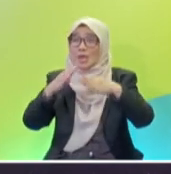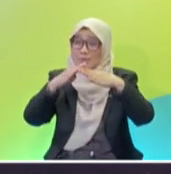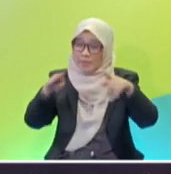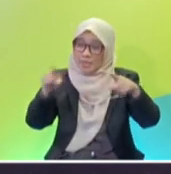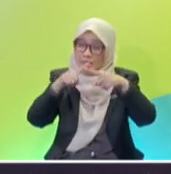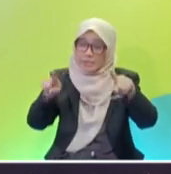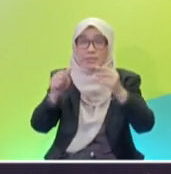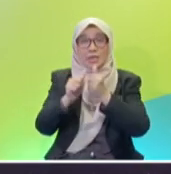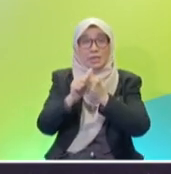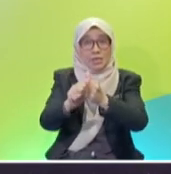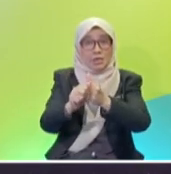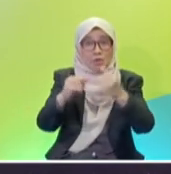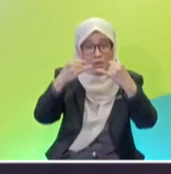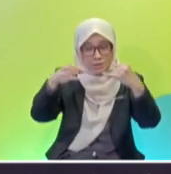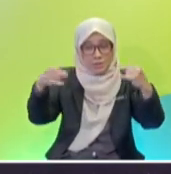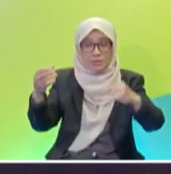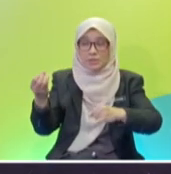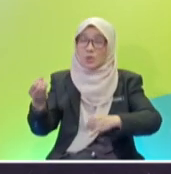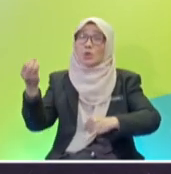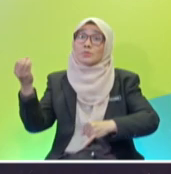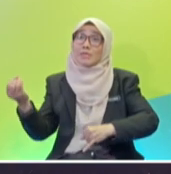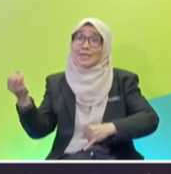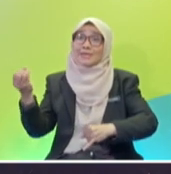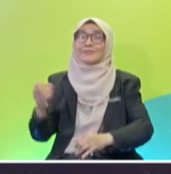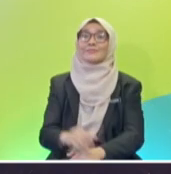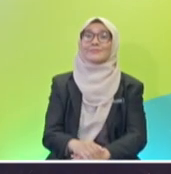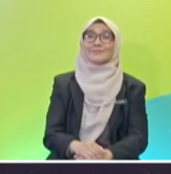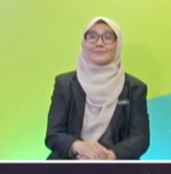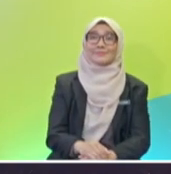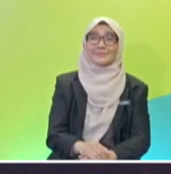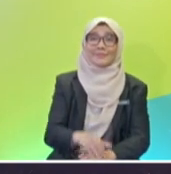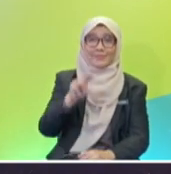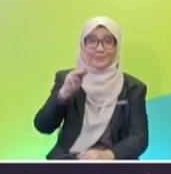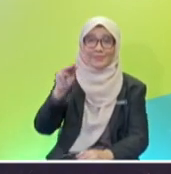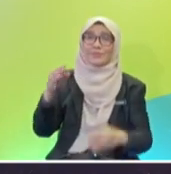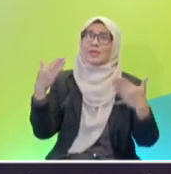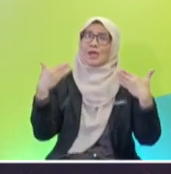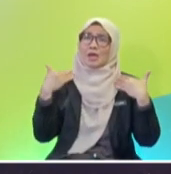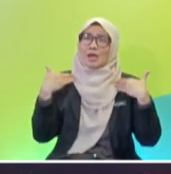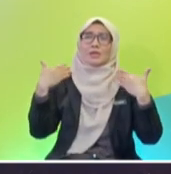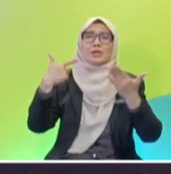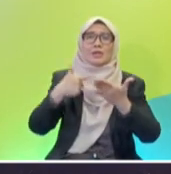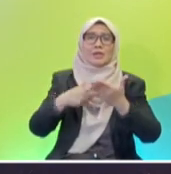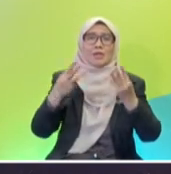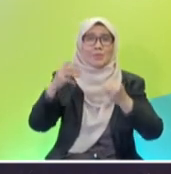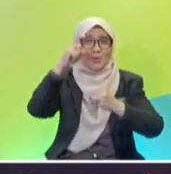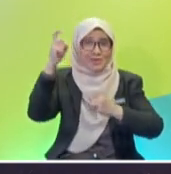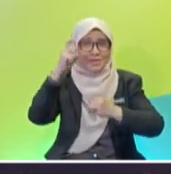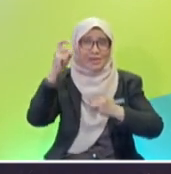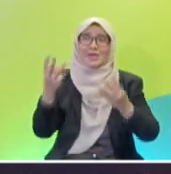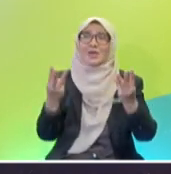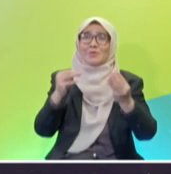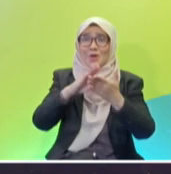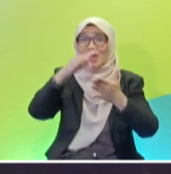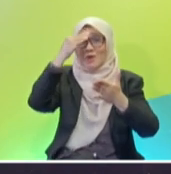jenis objek yang kita gunakan. Mengikut jenis objek. Mm-hmm. Dan sahabat setiap murid-murid di rumah, ada banyak lagi persoalan tu. Kita nak belajar lagi